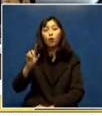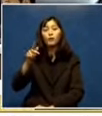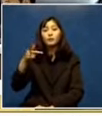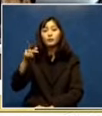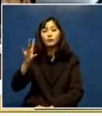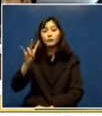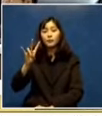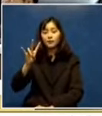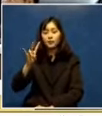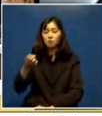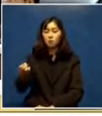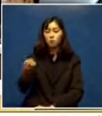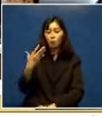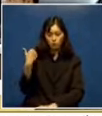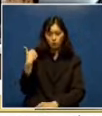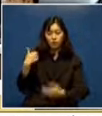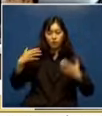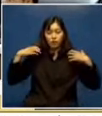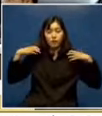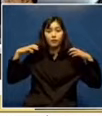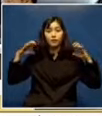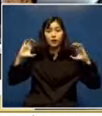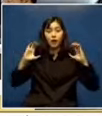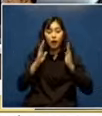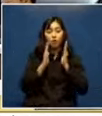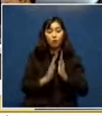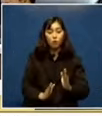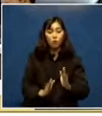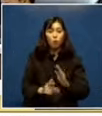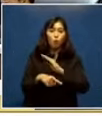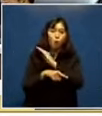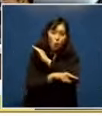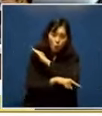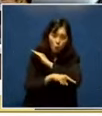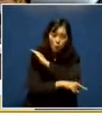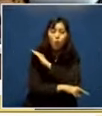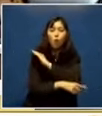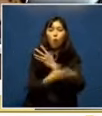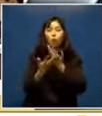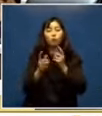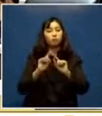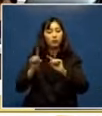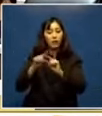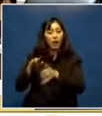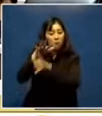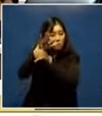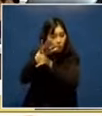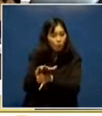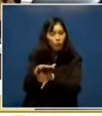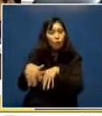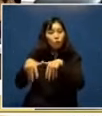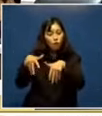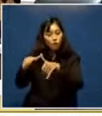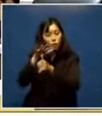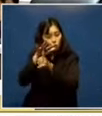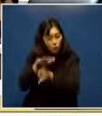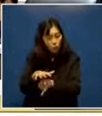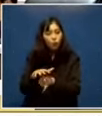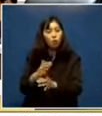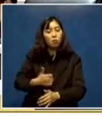ฐทุจริตและประพฤติมิชอบพบผู้มีอิทธิพลข่มขู่คุกคามประชาชนและเครือข่ายทุนสีเทาพัวพันการฟ